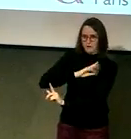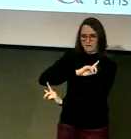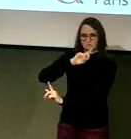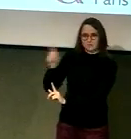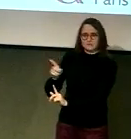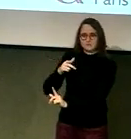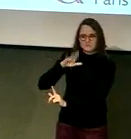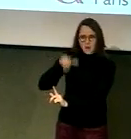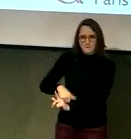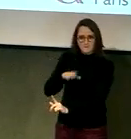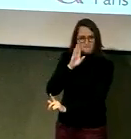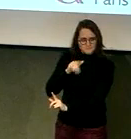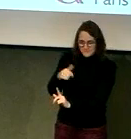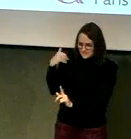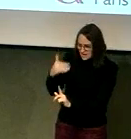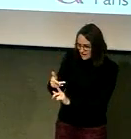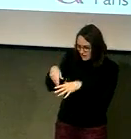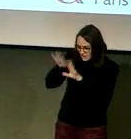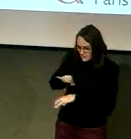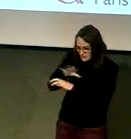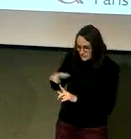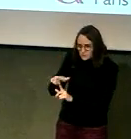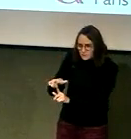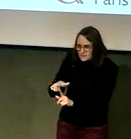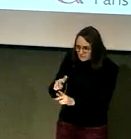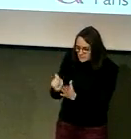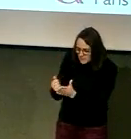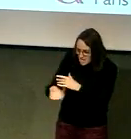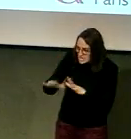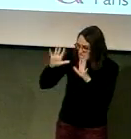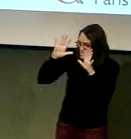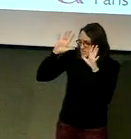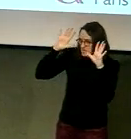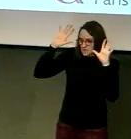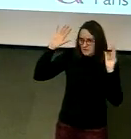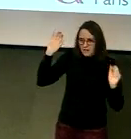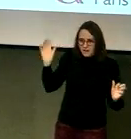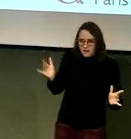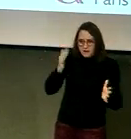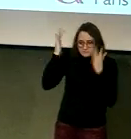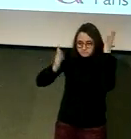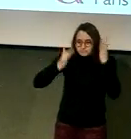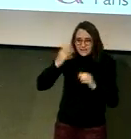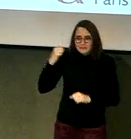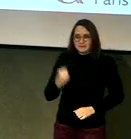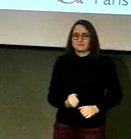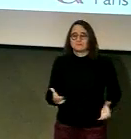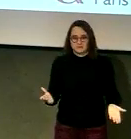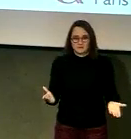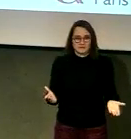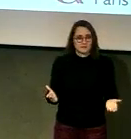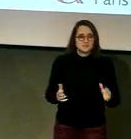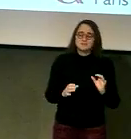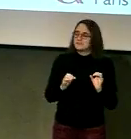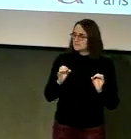mauvaise mère, comme quelqu'un qui ne fait pas ce qui doit être fait pour le suivi de sa grossesse. Et dans les